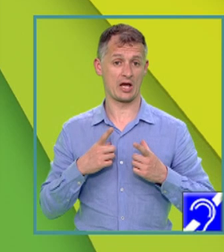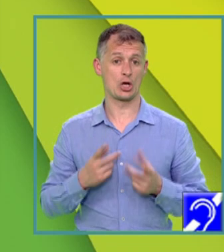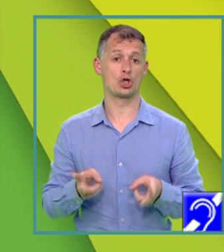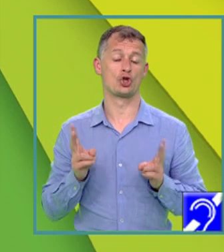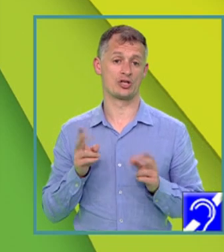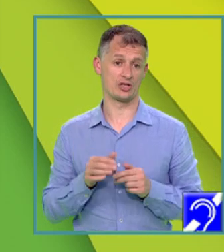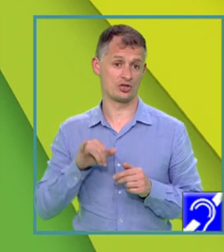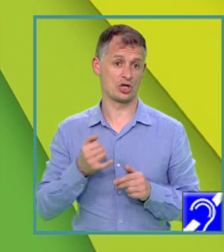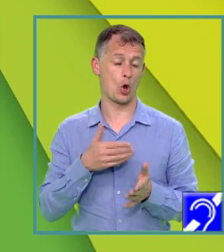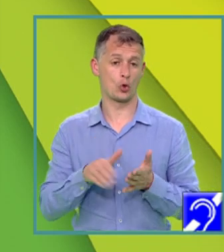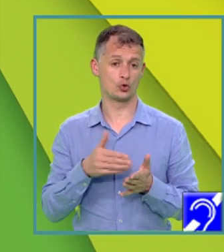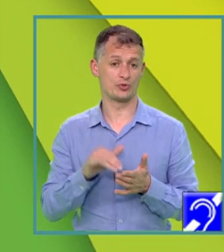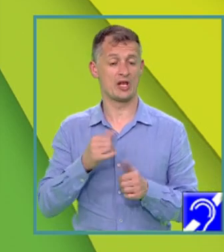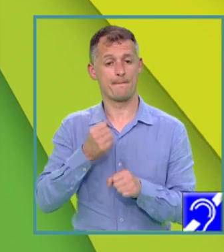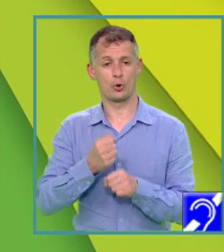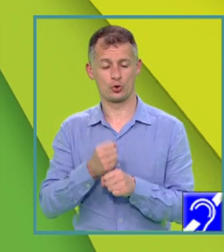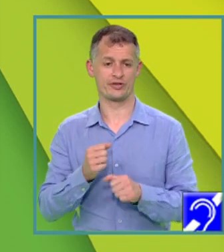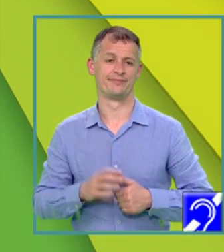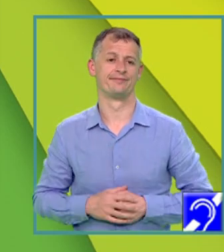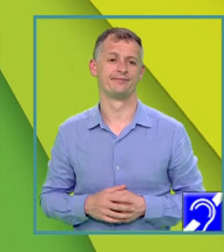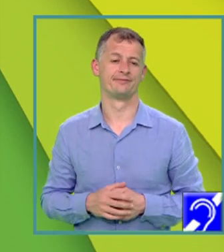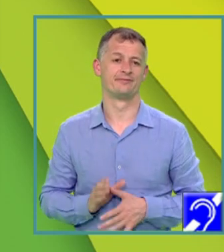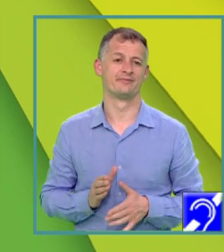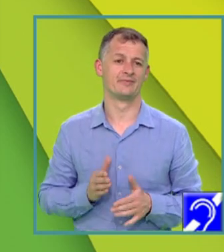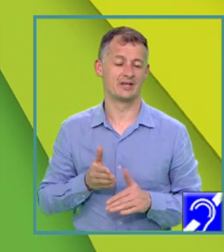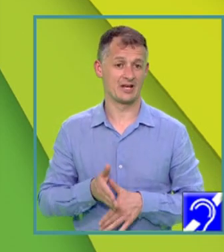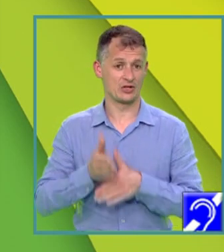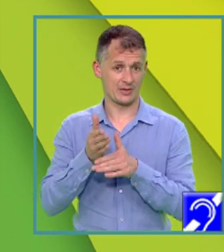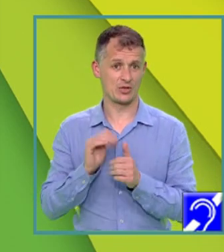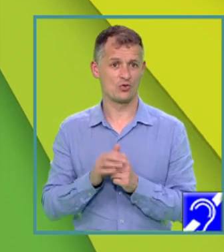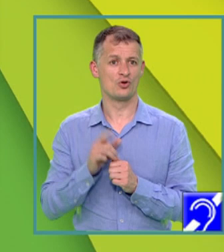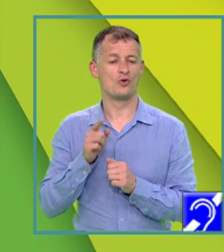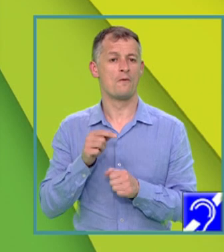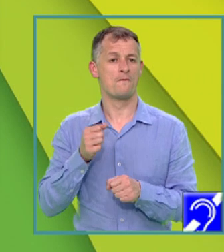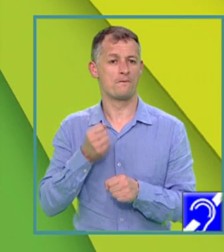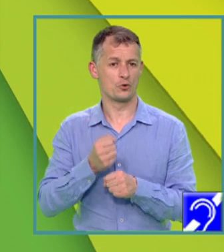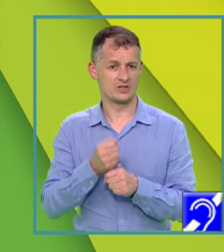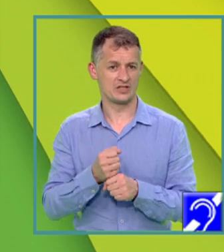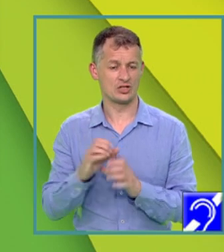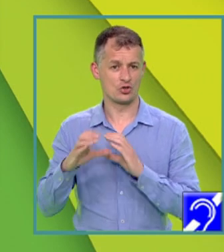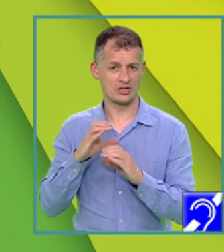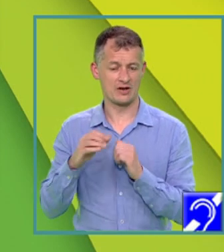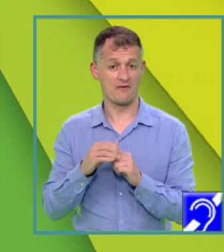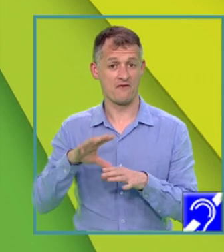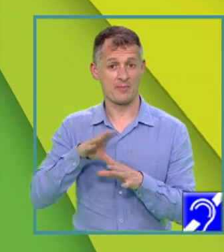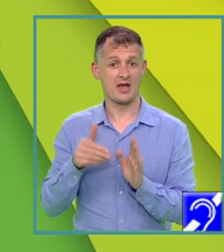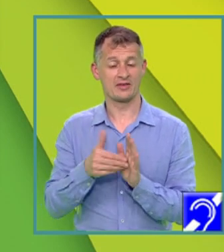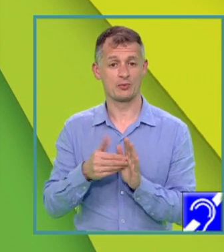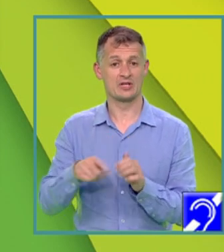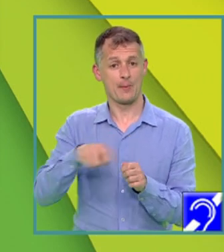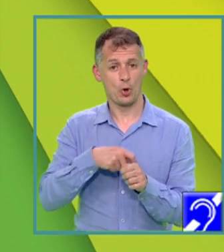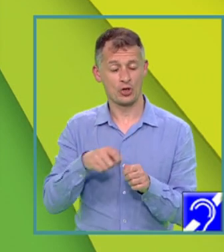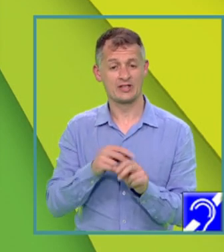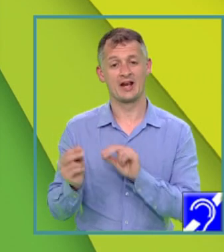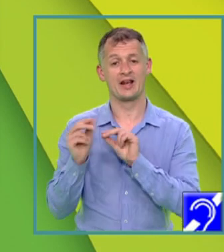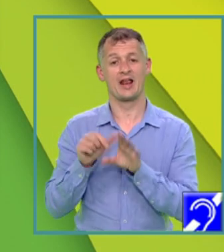și de a produce. Iată că prin intermediul funcției de socializare, familia ar trebui să ne modeleze și să ne îndrume